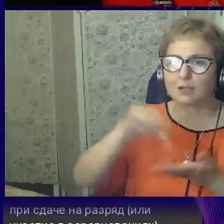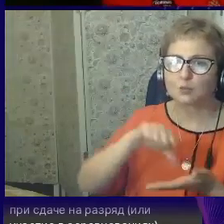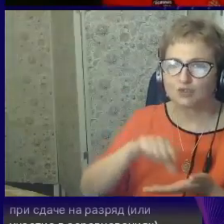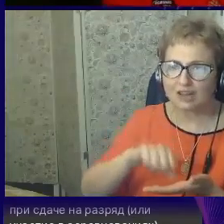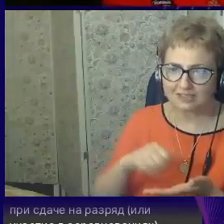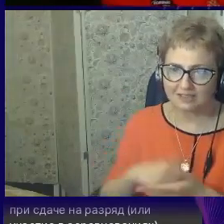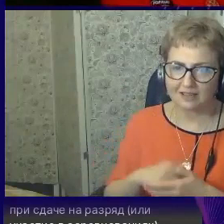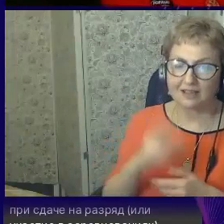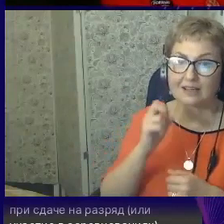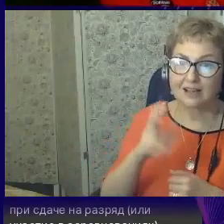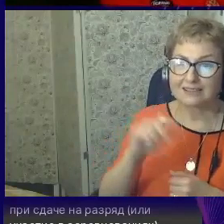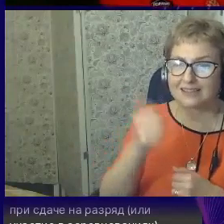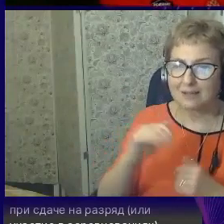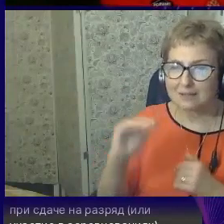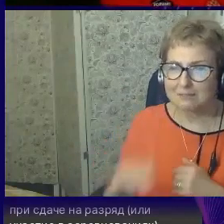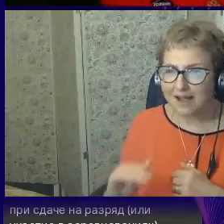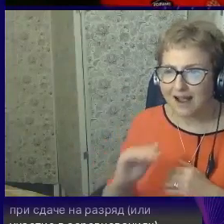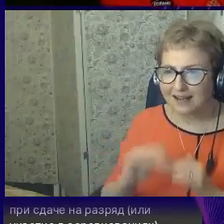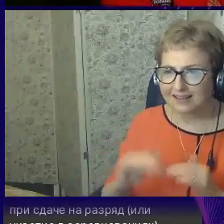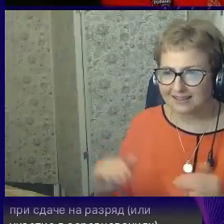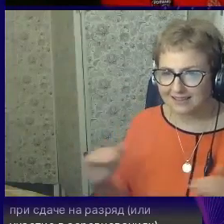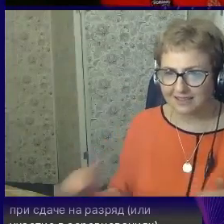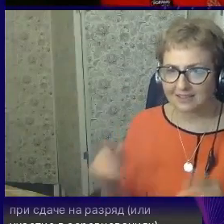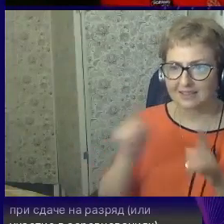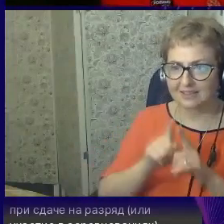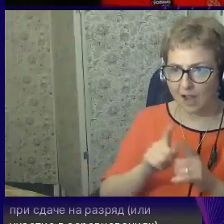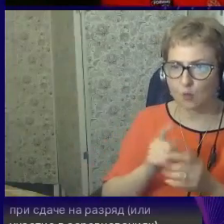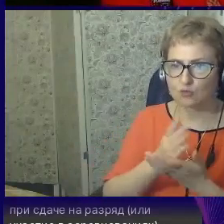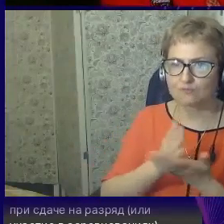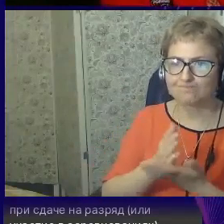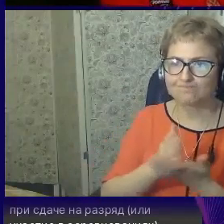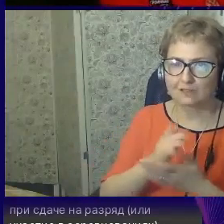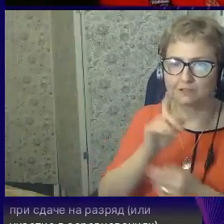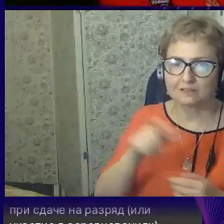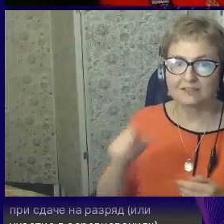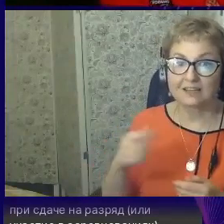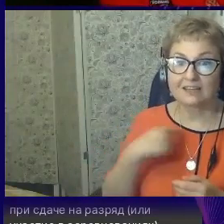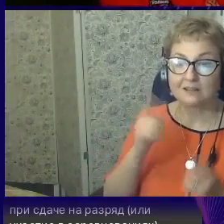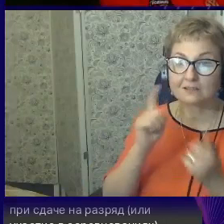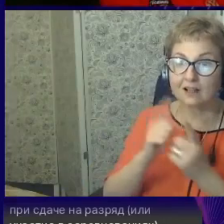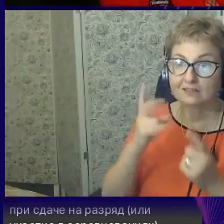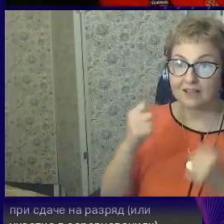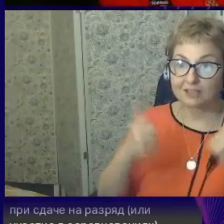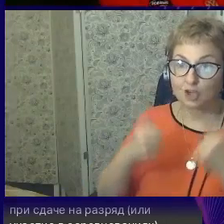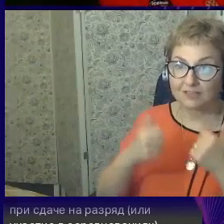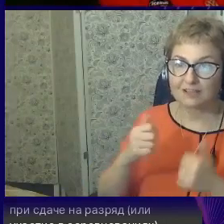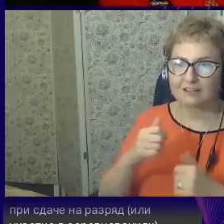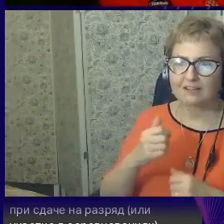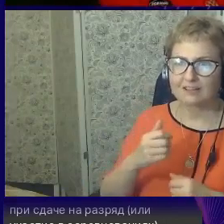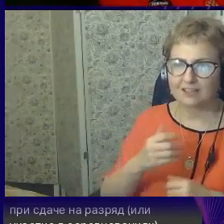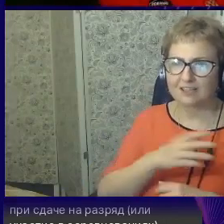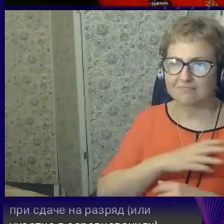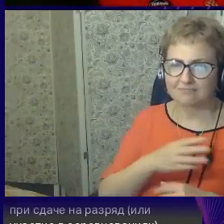участие как самые маленькие дети, так и ветераны. И я сталкивалась на соревнованиях, и ветеранских в